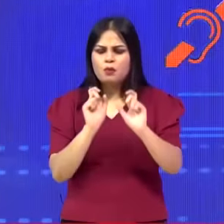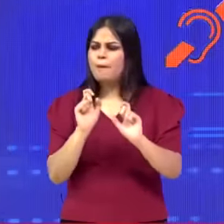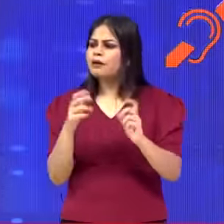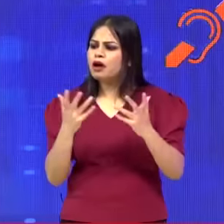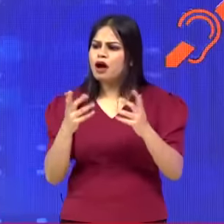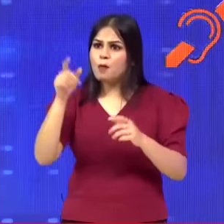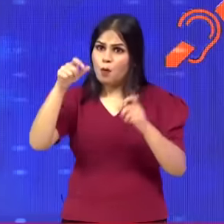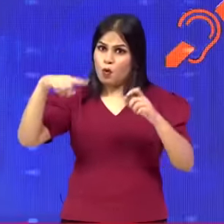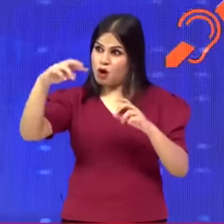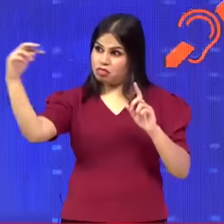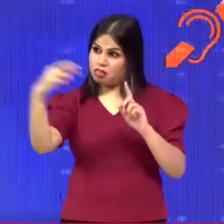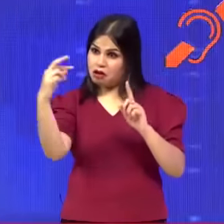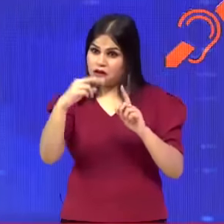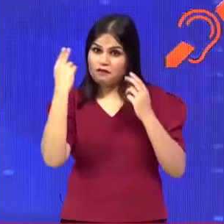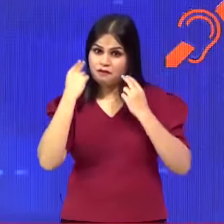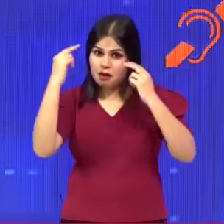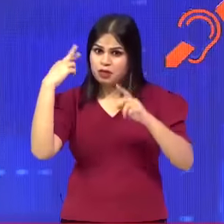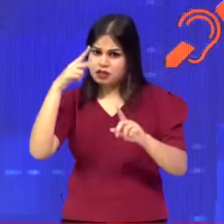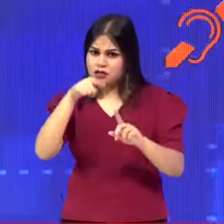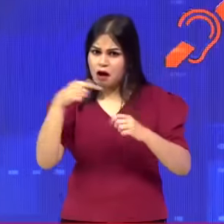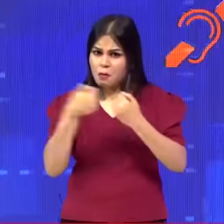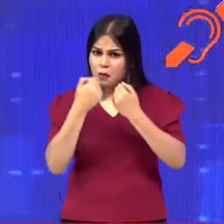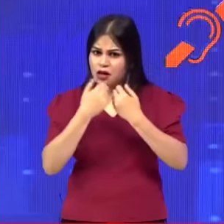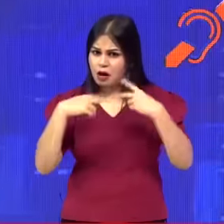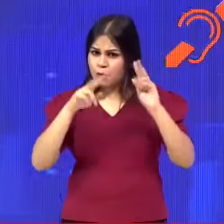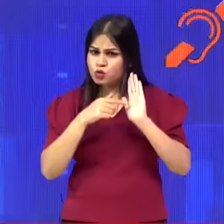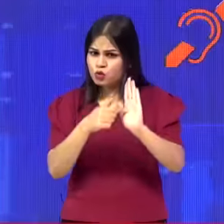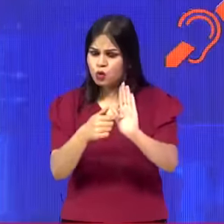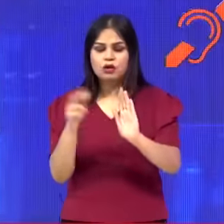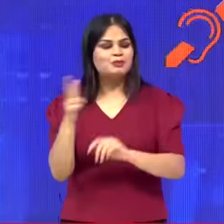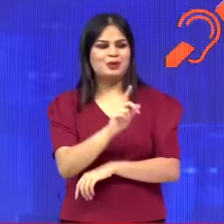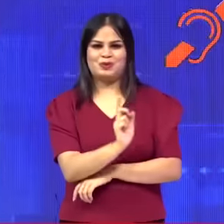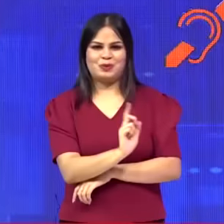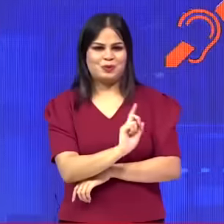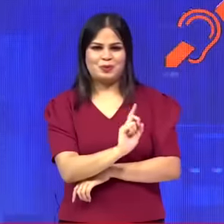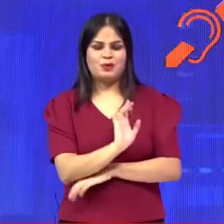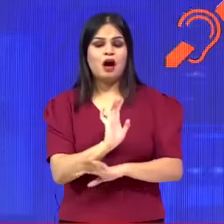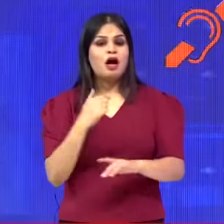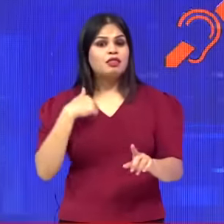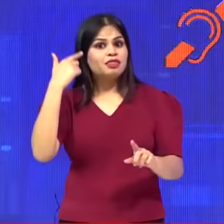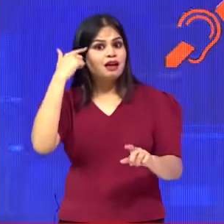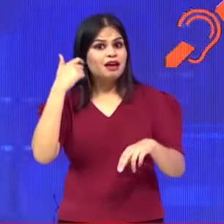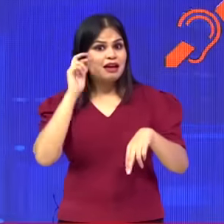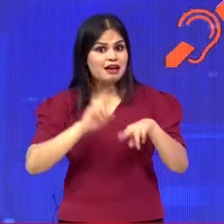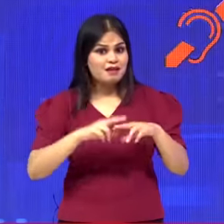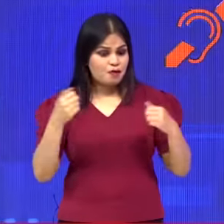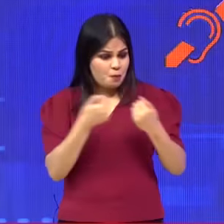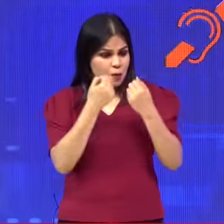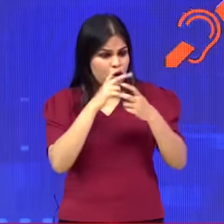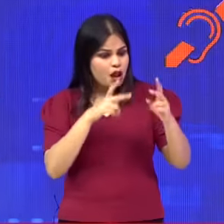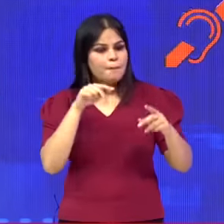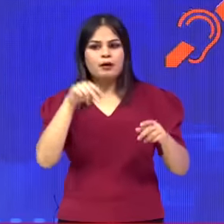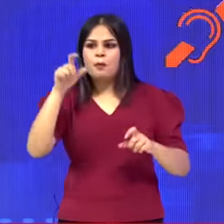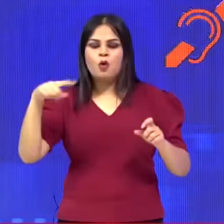को पॉपुलर बनाया जाए? नहीं सर, आई थिंक इससे शो की पॉपुलैरिटी